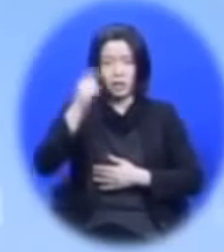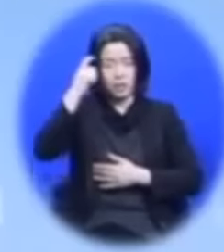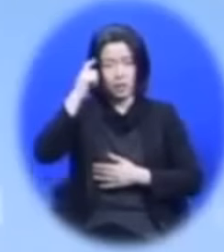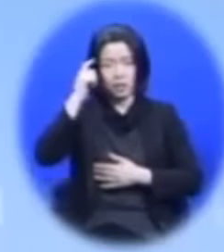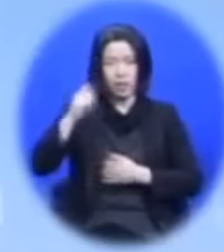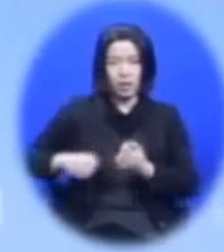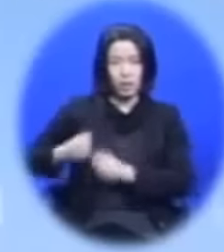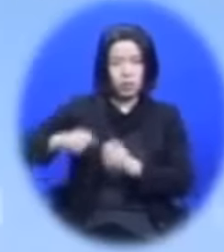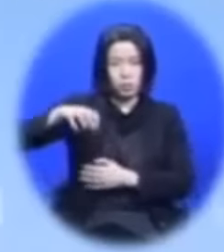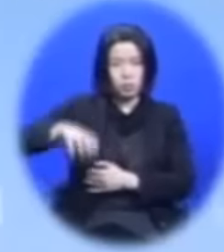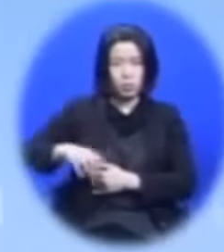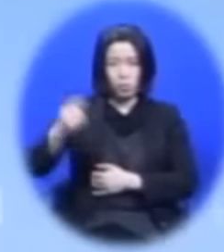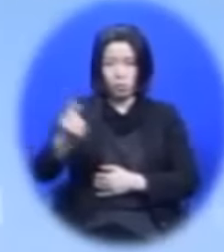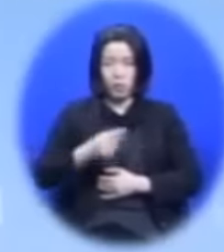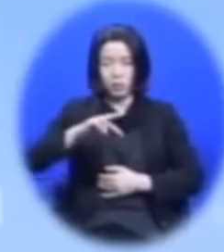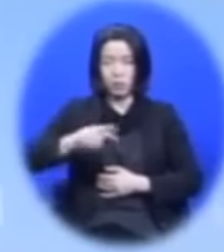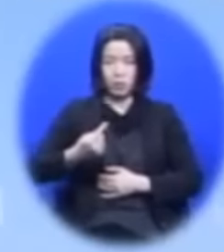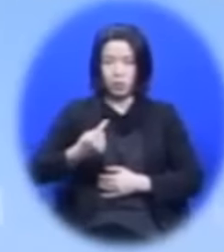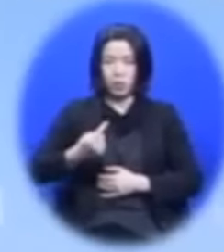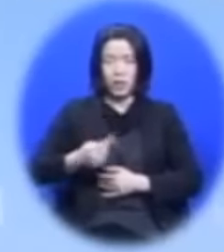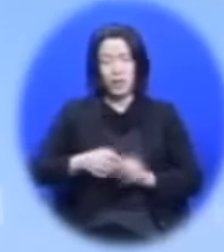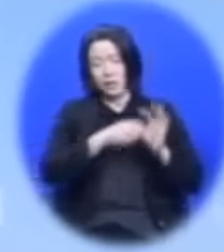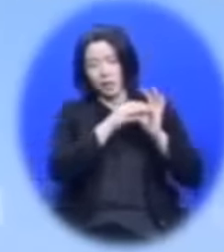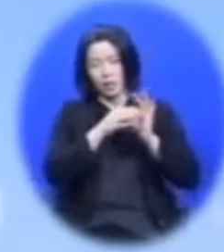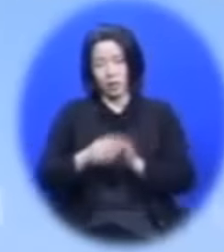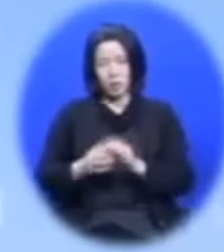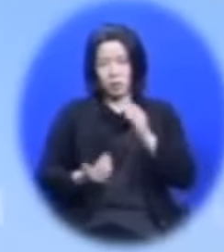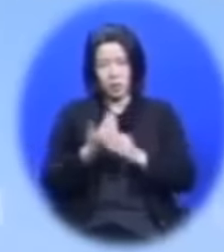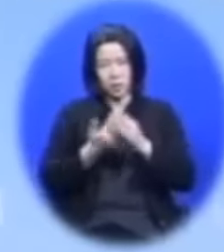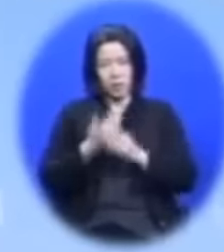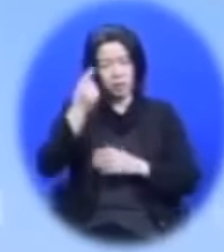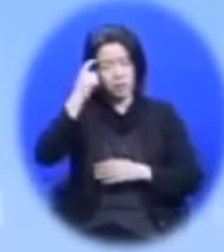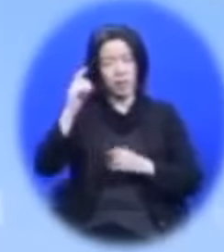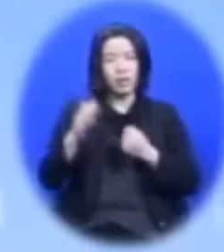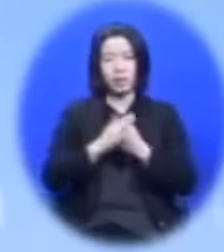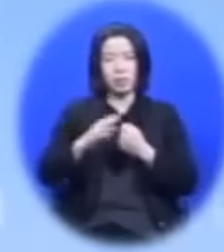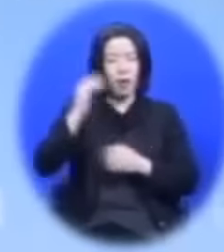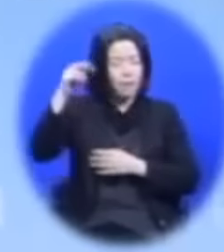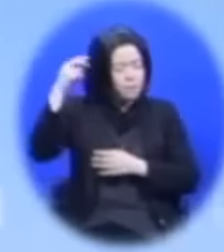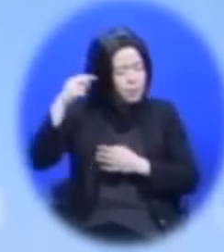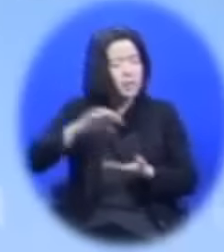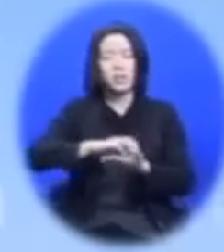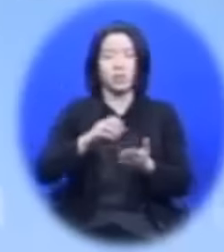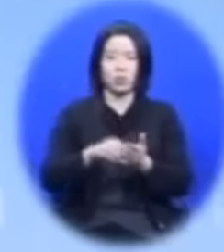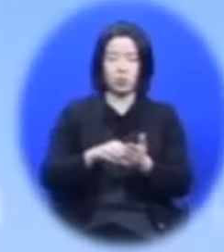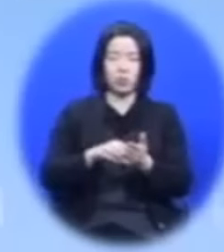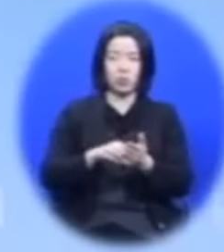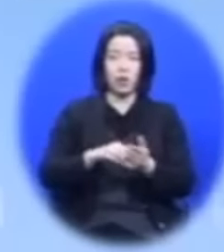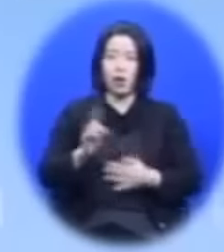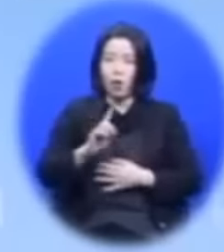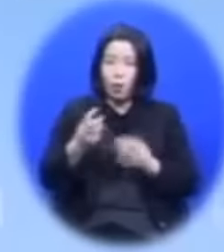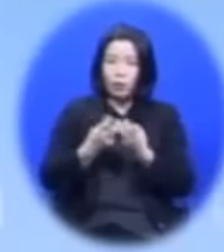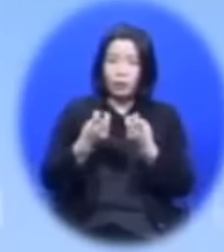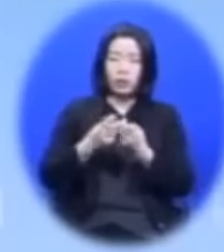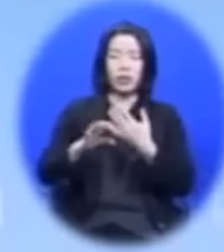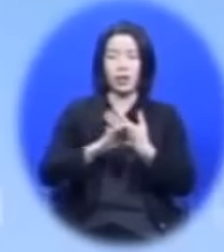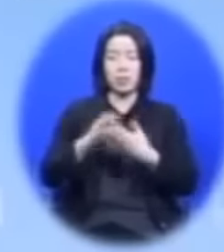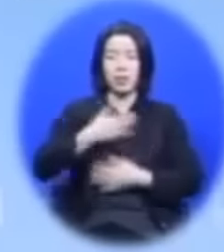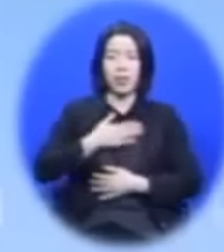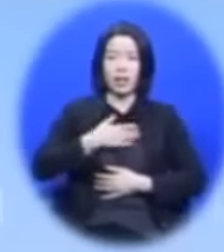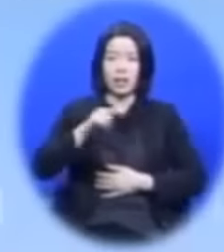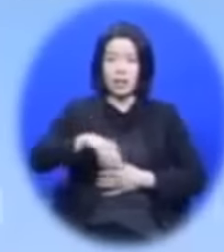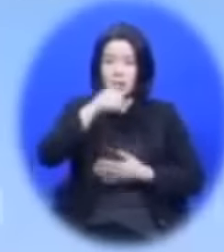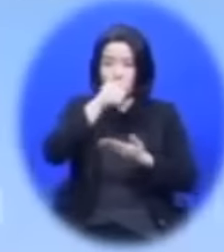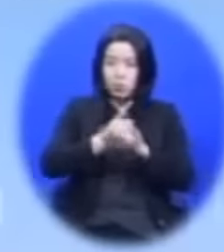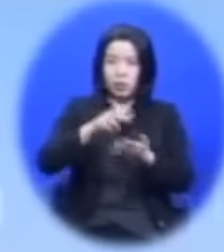들어와서조차도 자기 속에 일어나는 이 죄된 생각 때문에 그는 미칠 것 같았어요. 어떻게 하면 내가 이